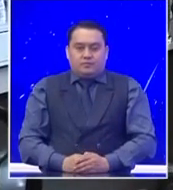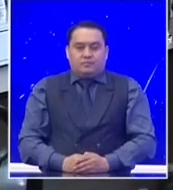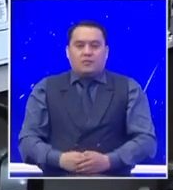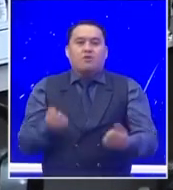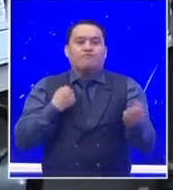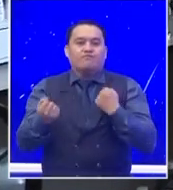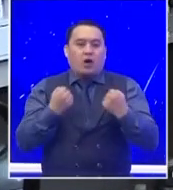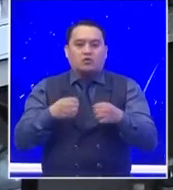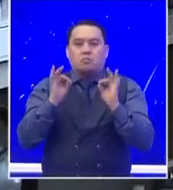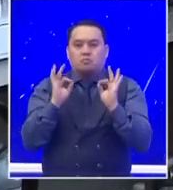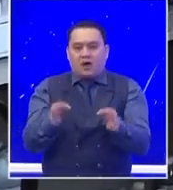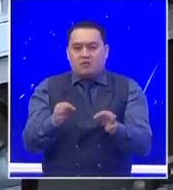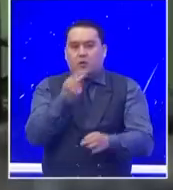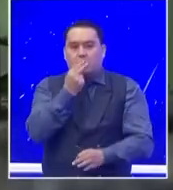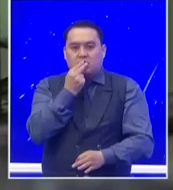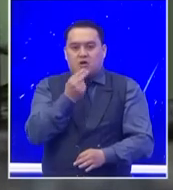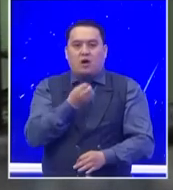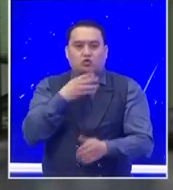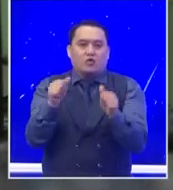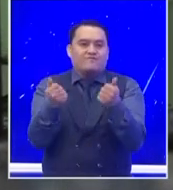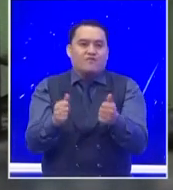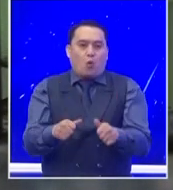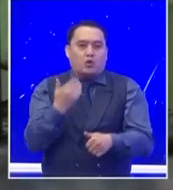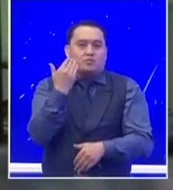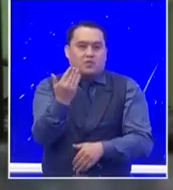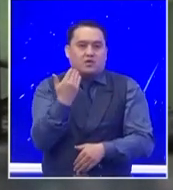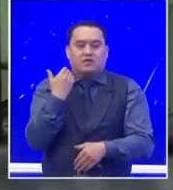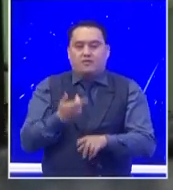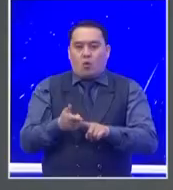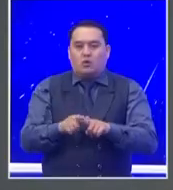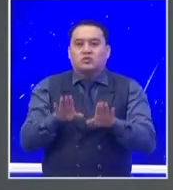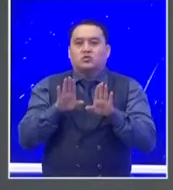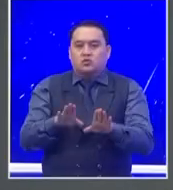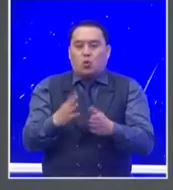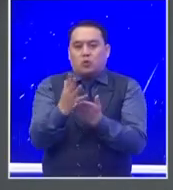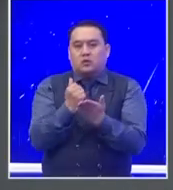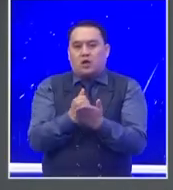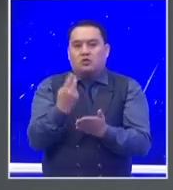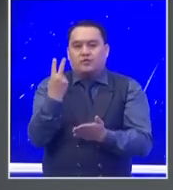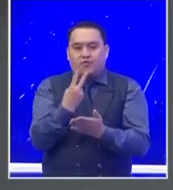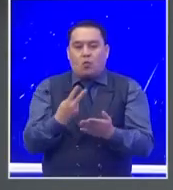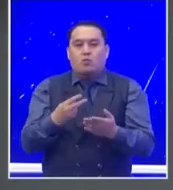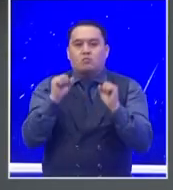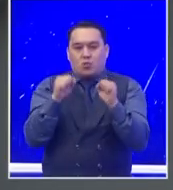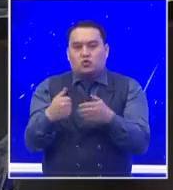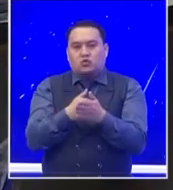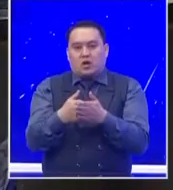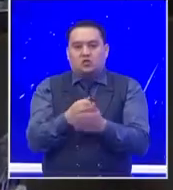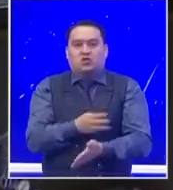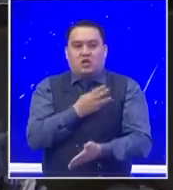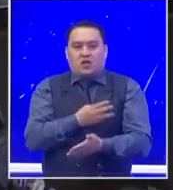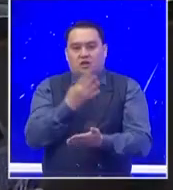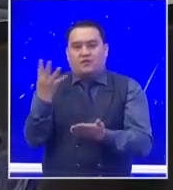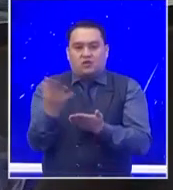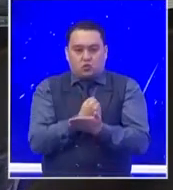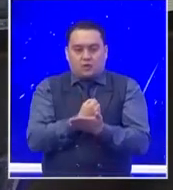Фитнес и правильное питание – вот секрет хорошей формы Юлианы Кречетовой. Только придерживаясь этих двух составляющих, можно добиться желанного